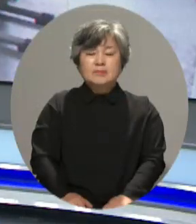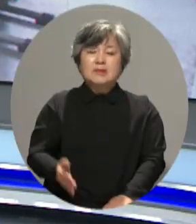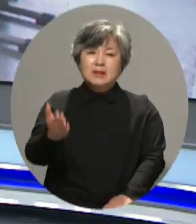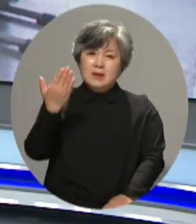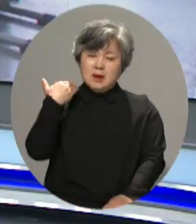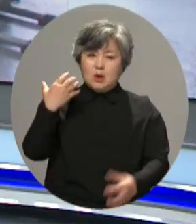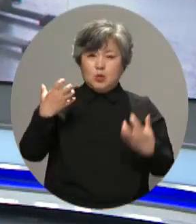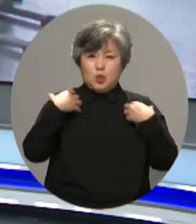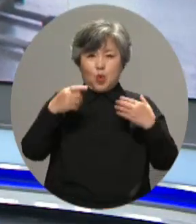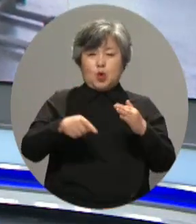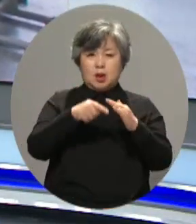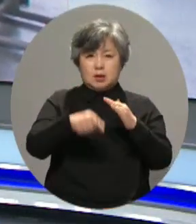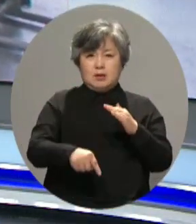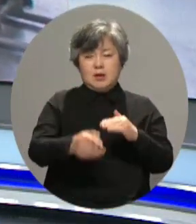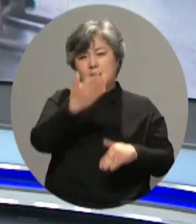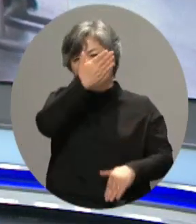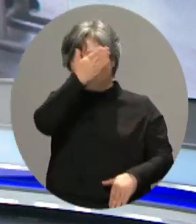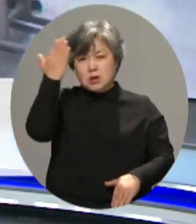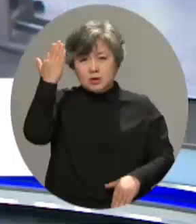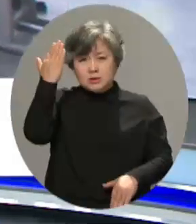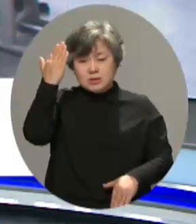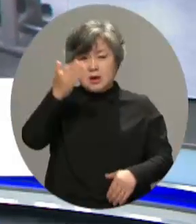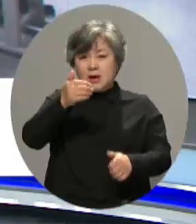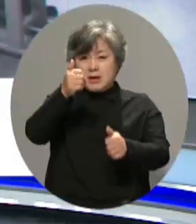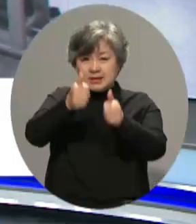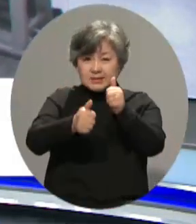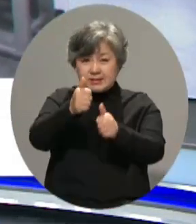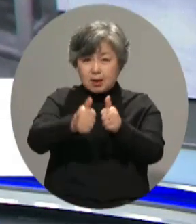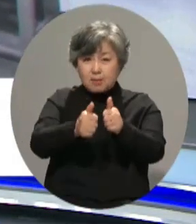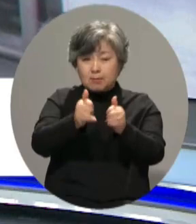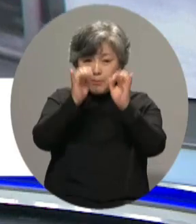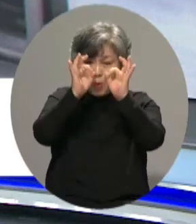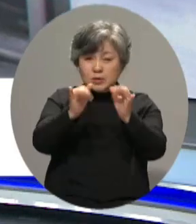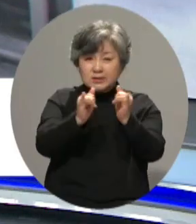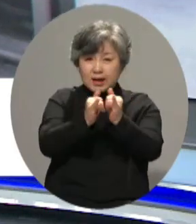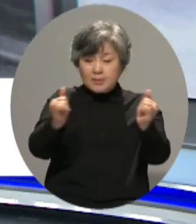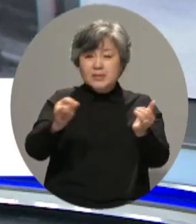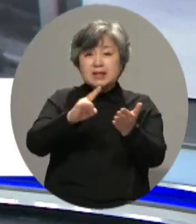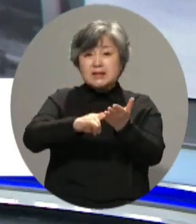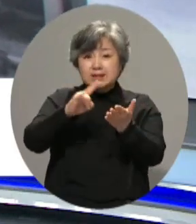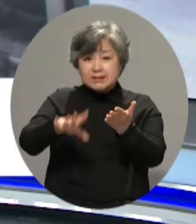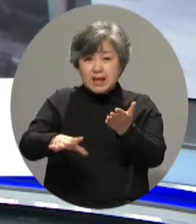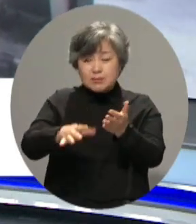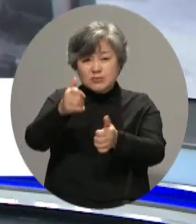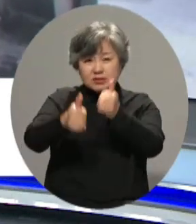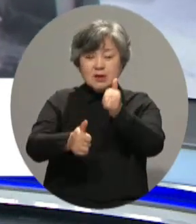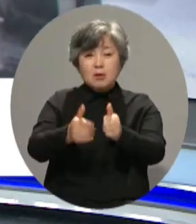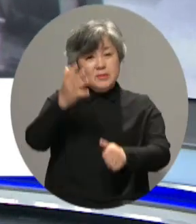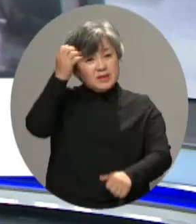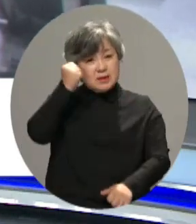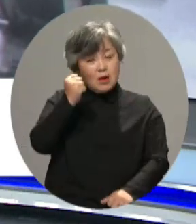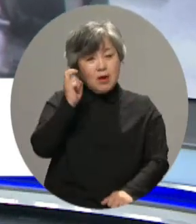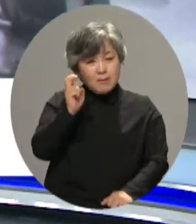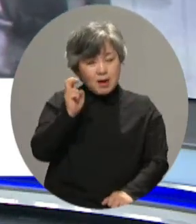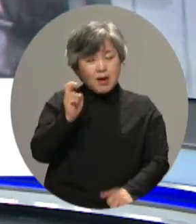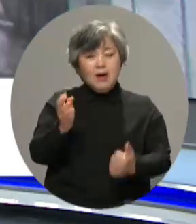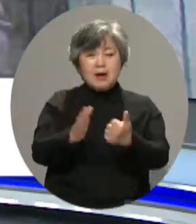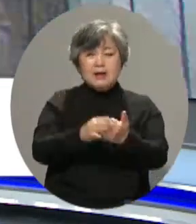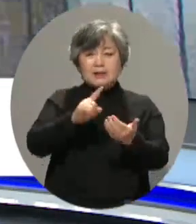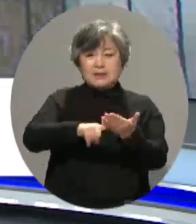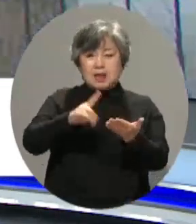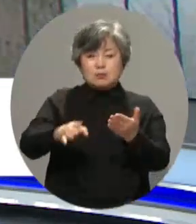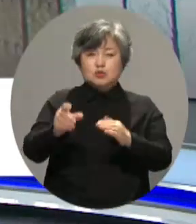지난해 도내에서 도 청년 수험생 대 사이에서 큰 논란이 일었던 세무사시험 기억하시는지요 전현직 세무